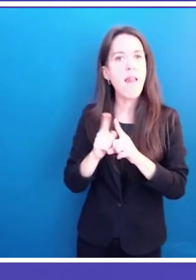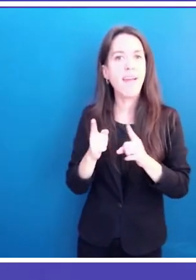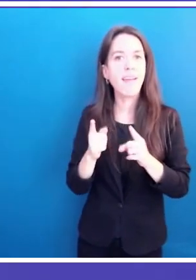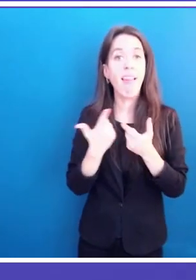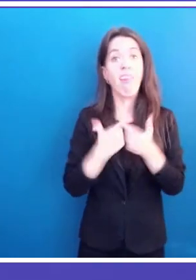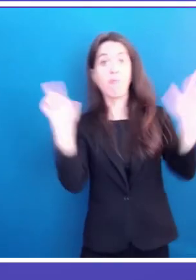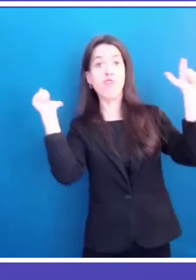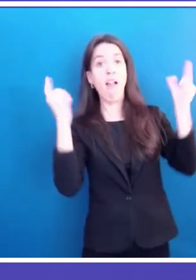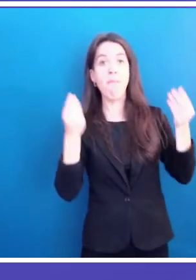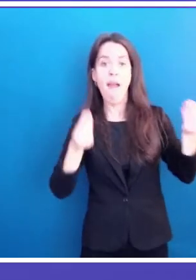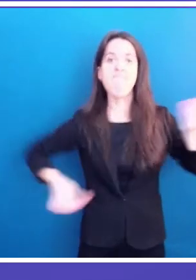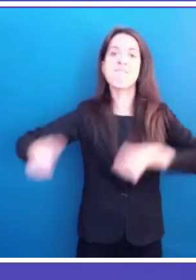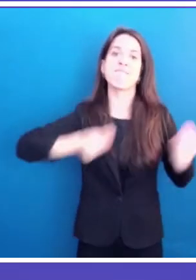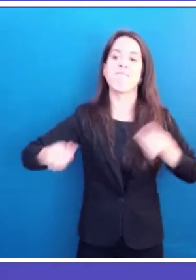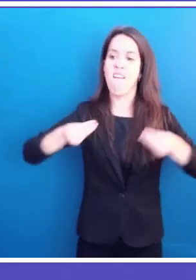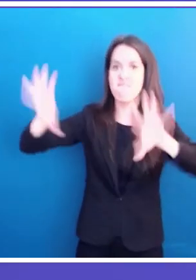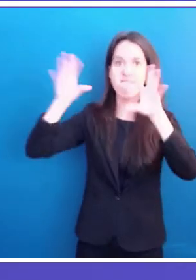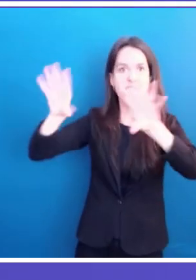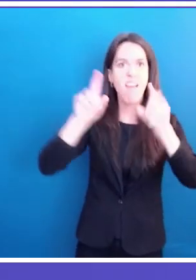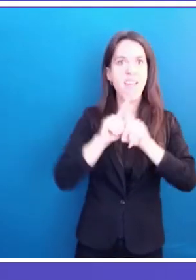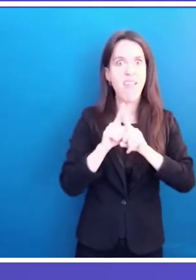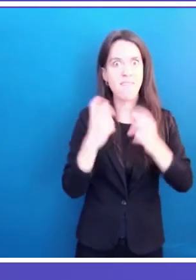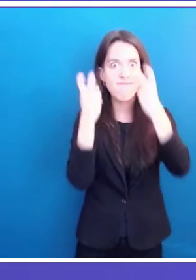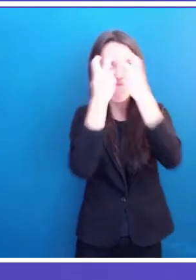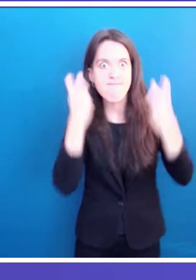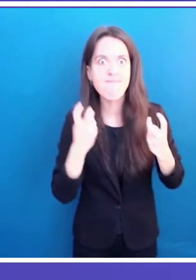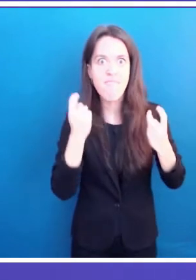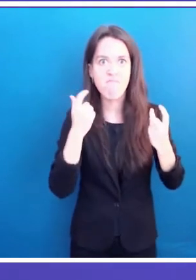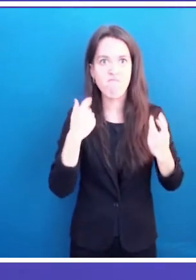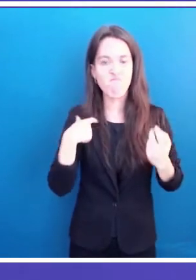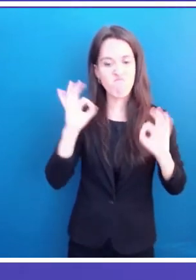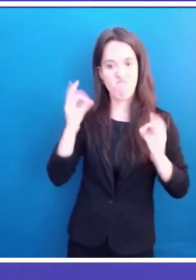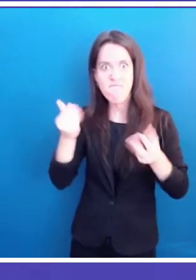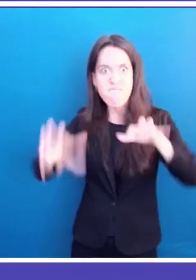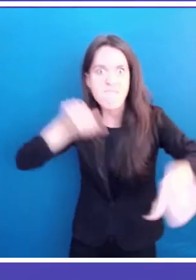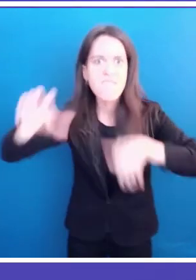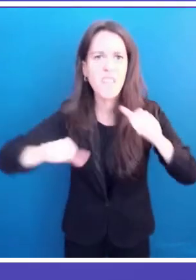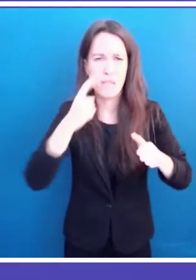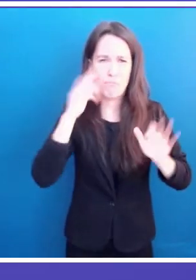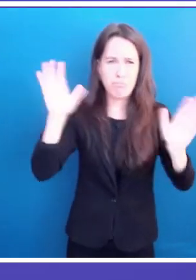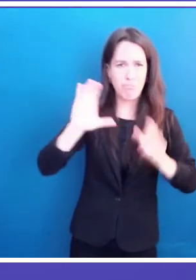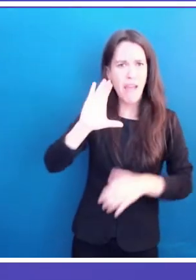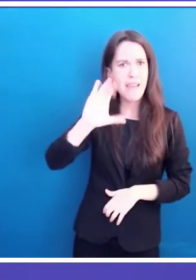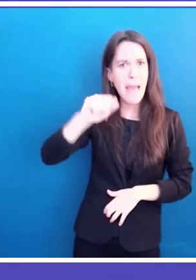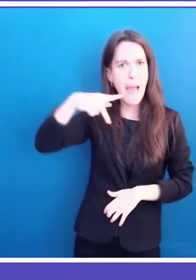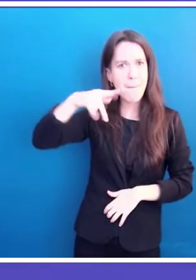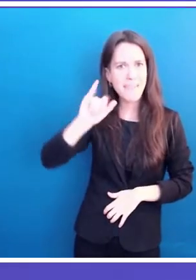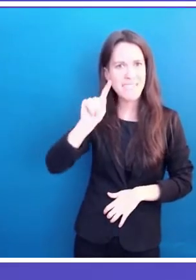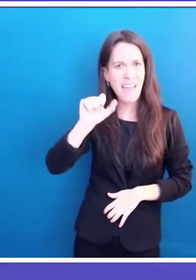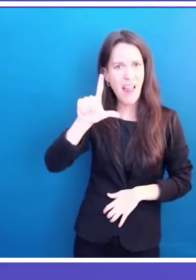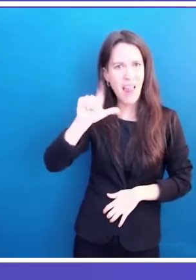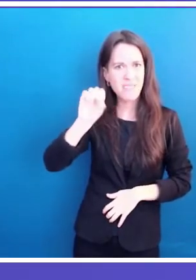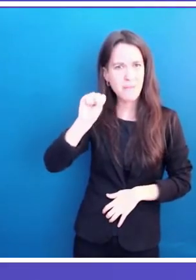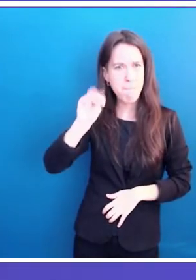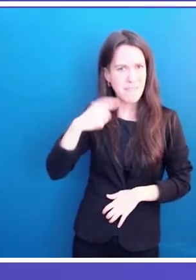يجعل الإنسان حكرا على رأس المال. علينا أن نعمل رأس المال في خدمة البشر وليس العكس،